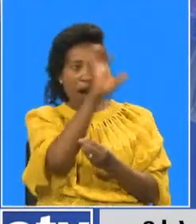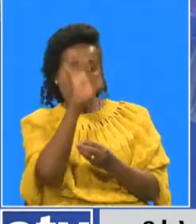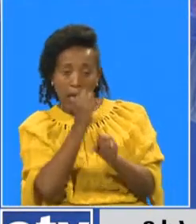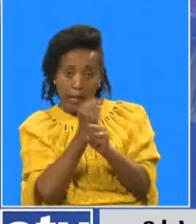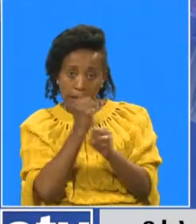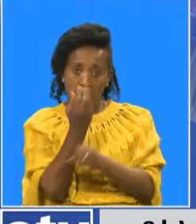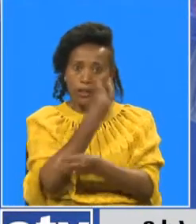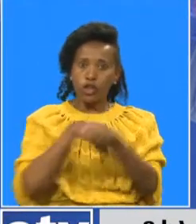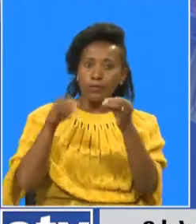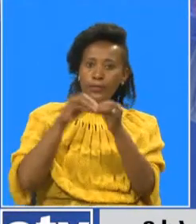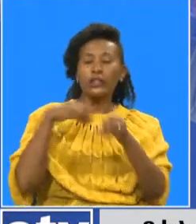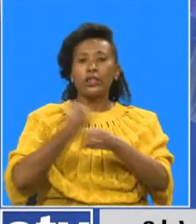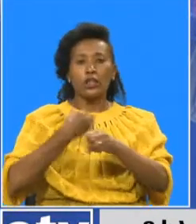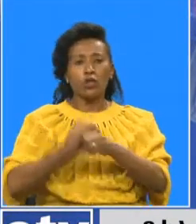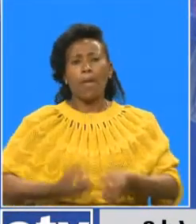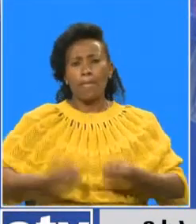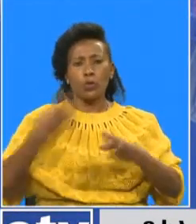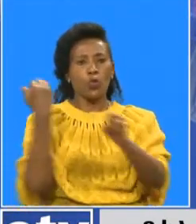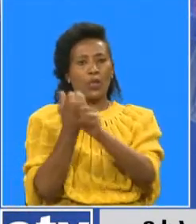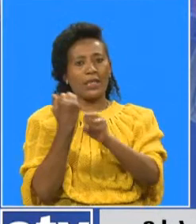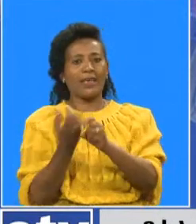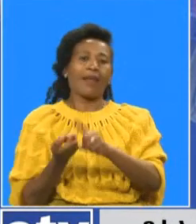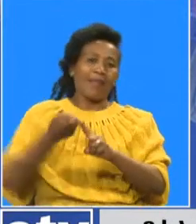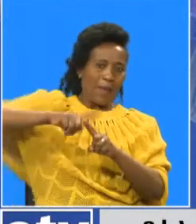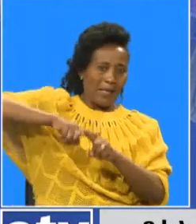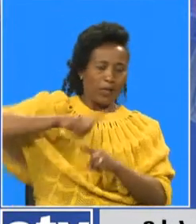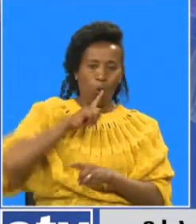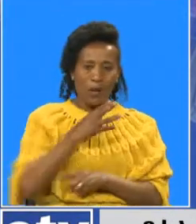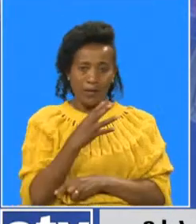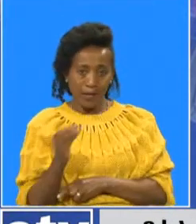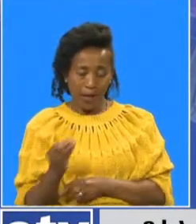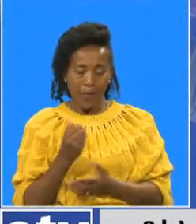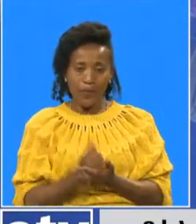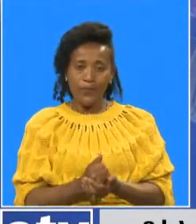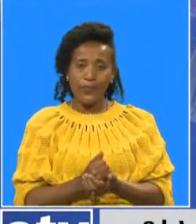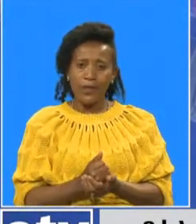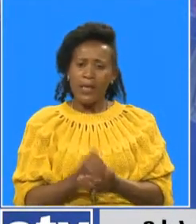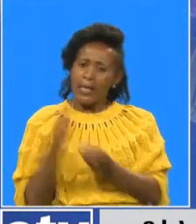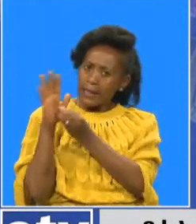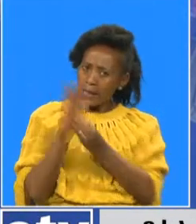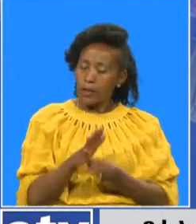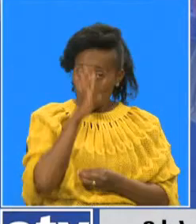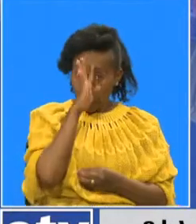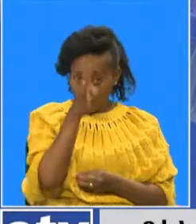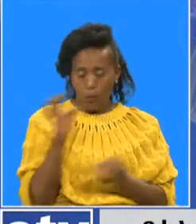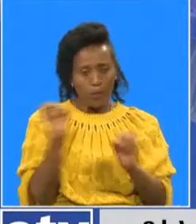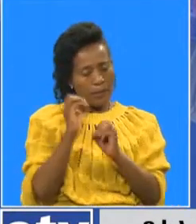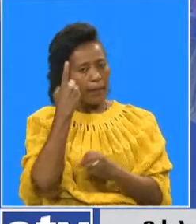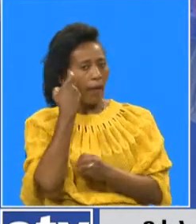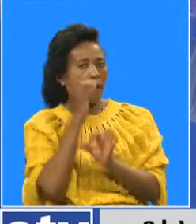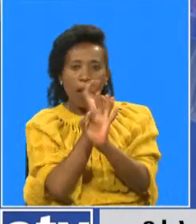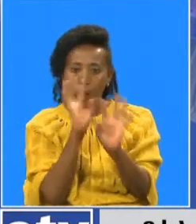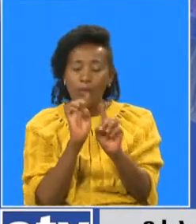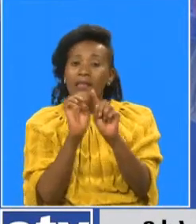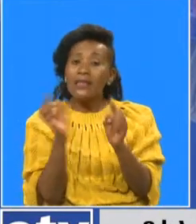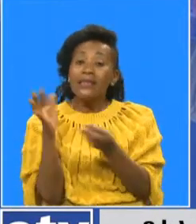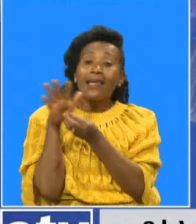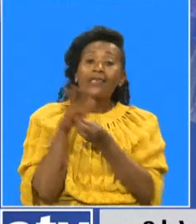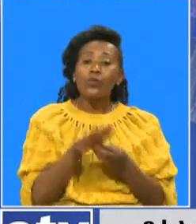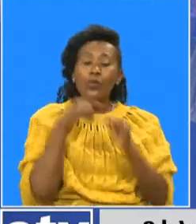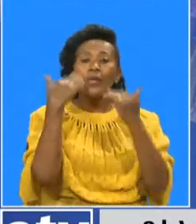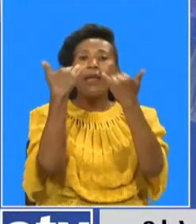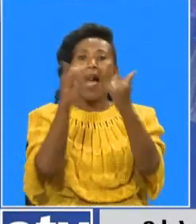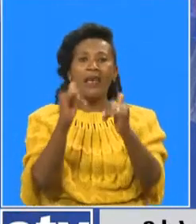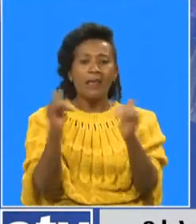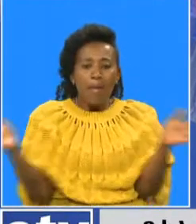ስራም ጭምር ተሰርቶ ብዙዎች ወደ ስራ ተመልሰዋልና ተጽኖ ተፈጥሯል ምንም ጥያቄ የለውም ግን ተጽኖ ምን